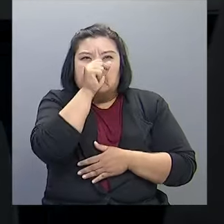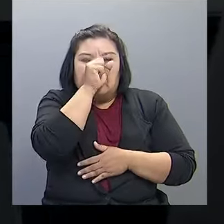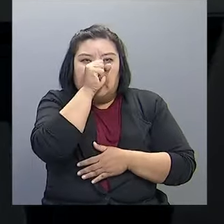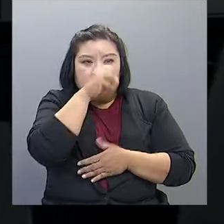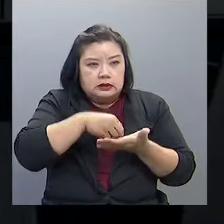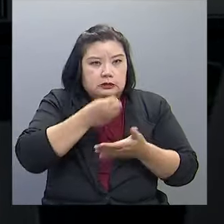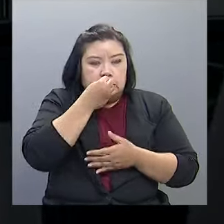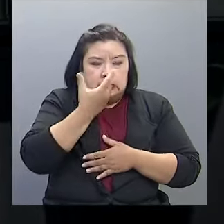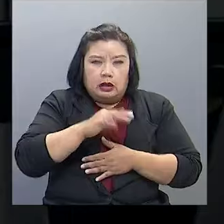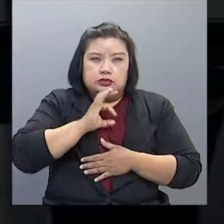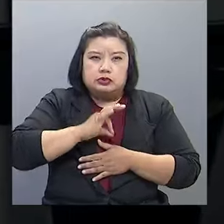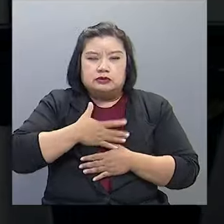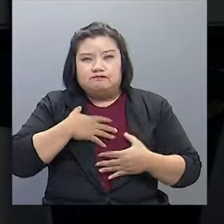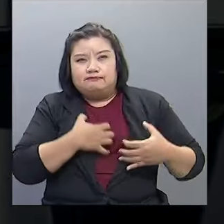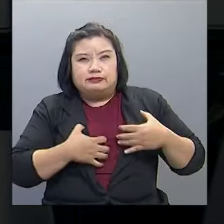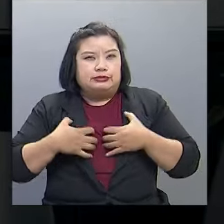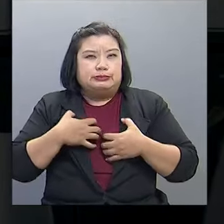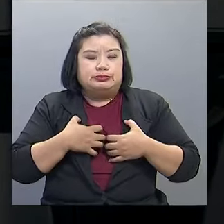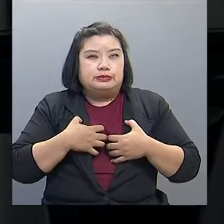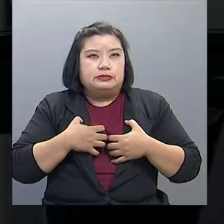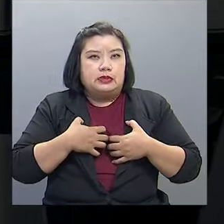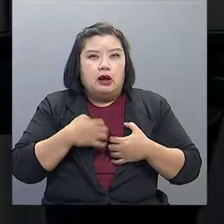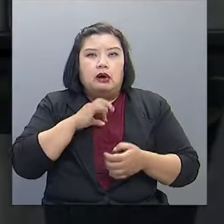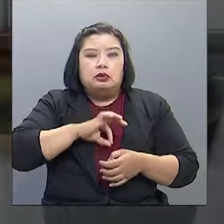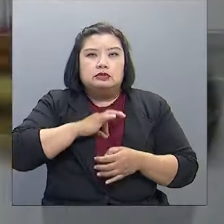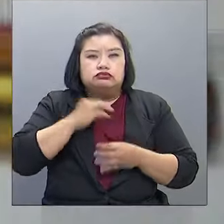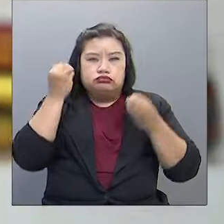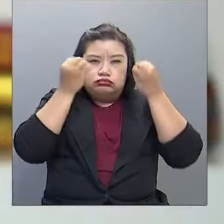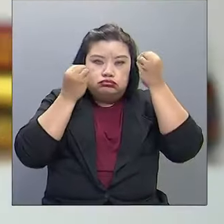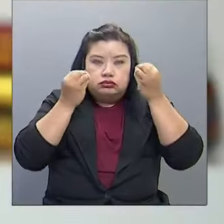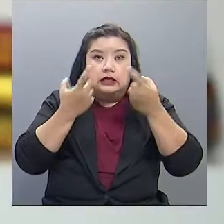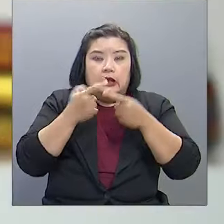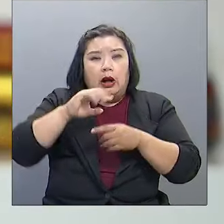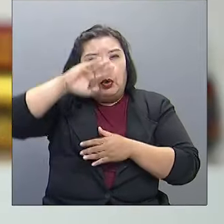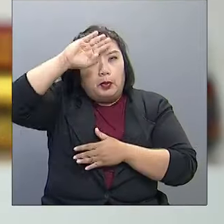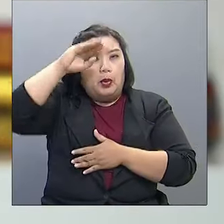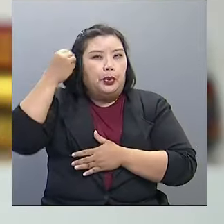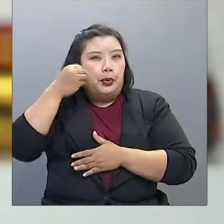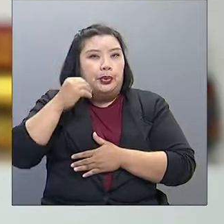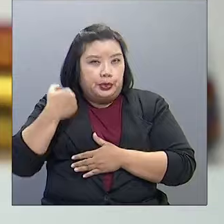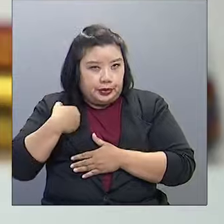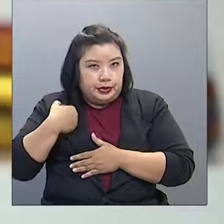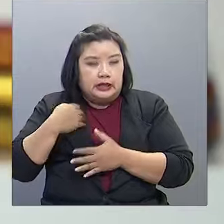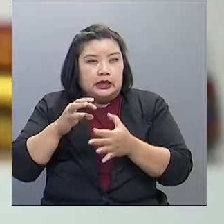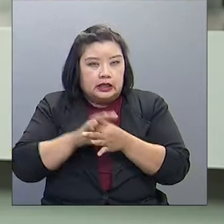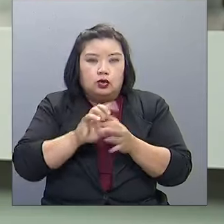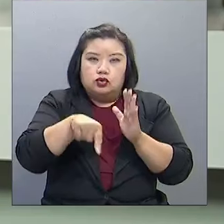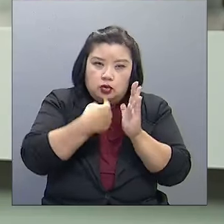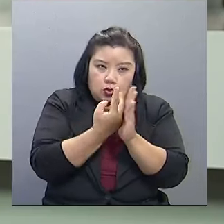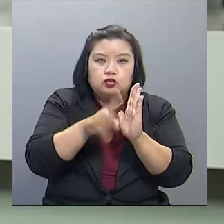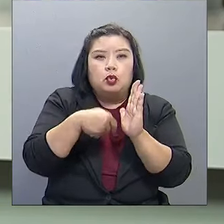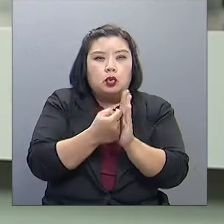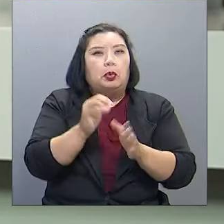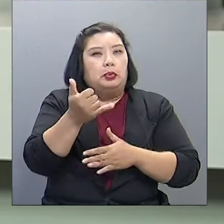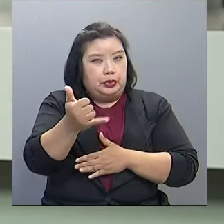ำดีบีบตัวแล้วมันนิ่วมันไปตันตรงถุงน้ำดีลงมาตรงท่อส่วนมากอาการปวดจะหยุดระหว่าง 2-6 ชั่วโมงนะครับแล้วในค